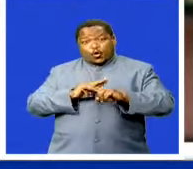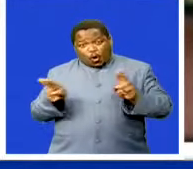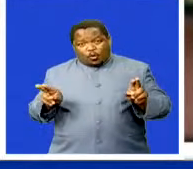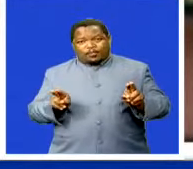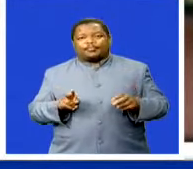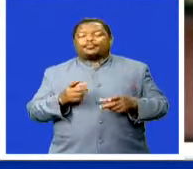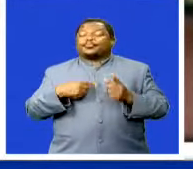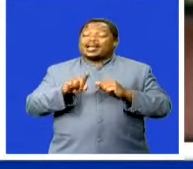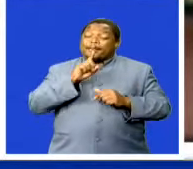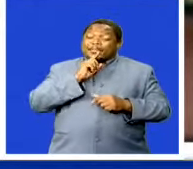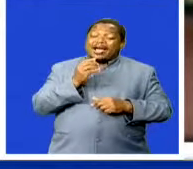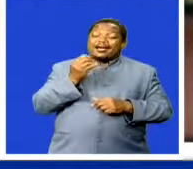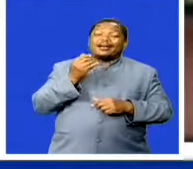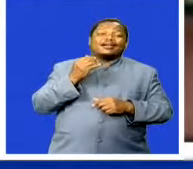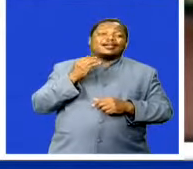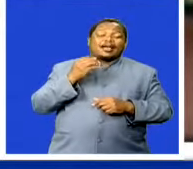bekanelicingo